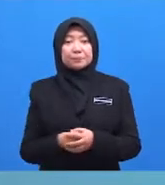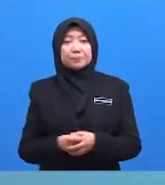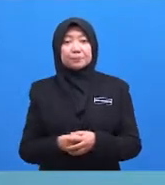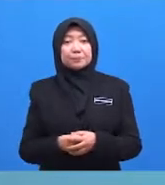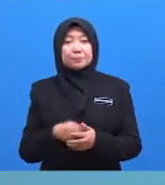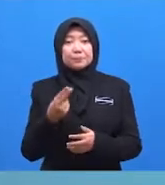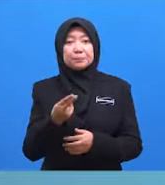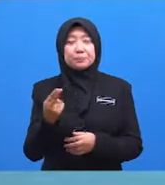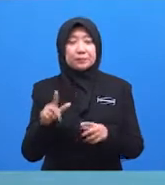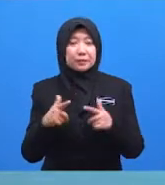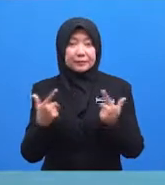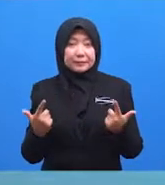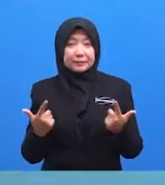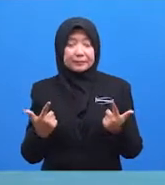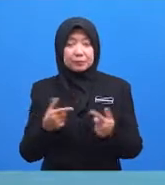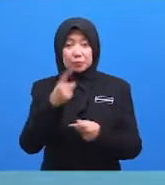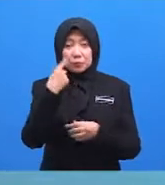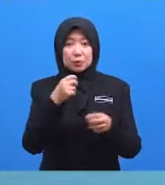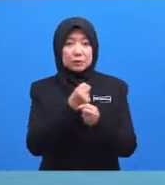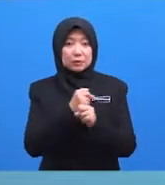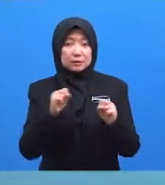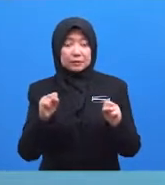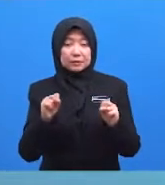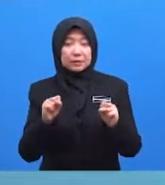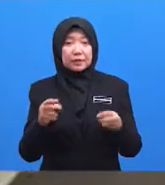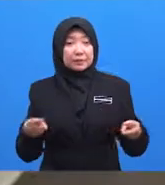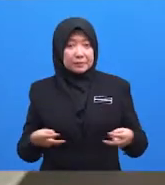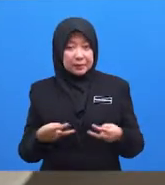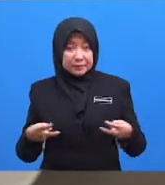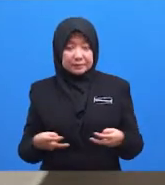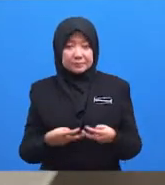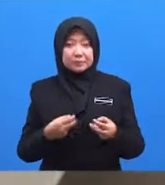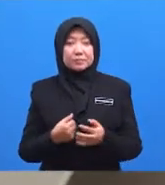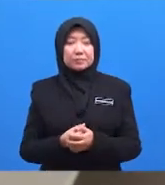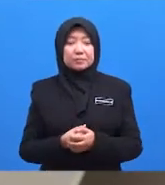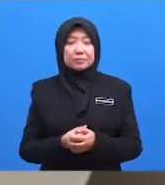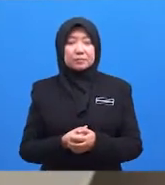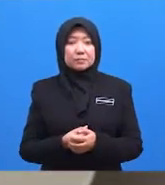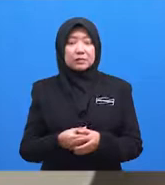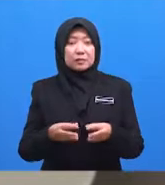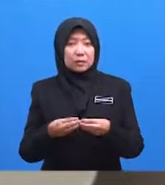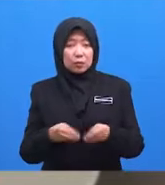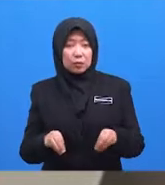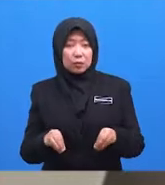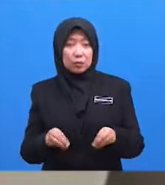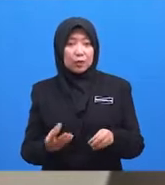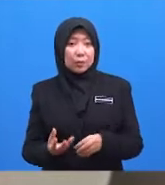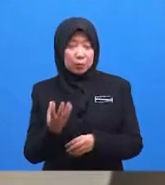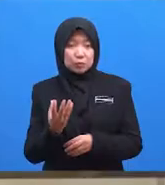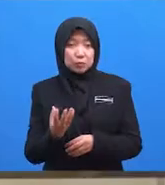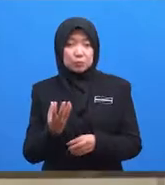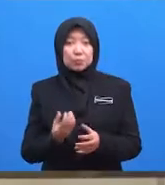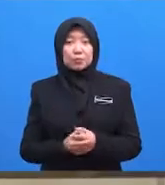Bahan-bahan lain untuk menyediakan Caesar salad ialah telur rebus 1 biji,